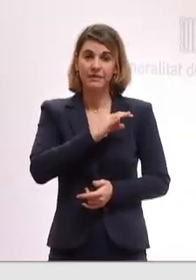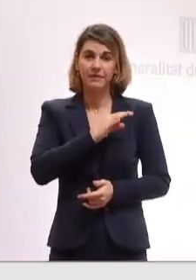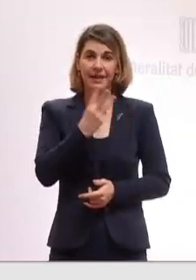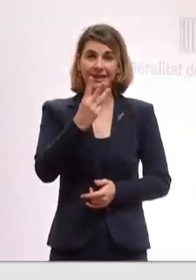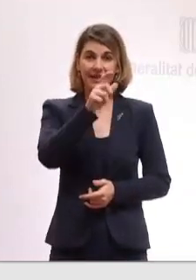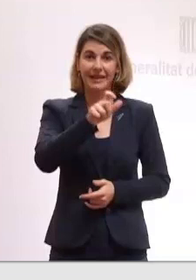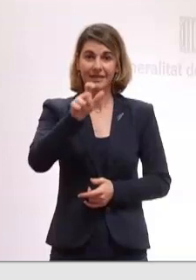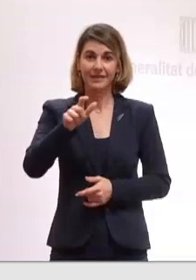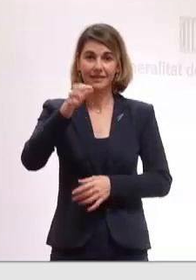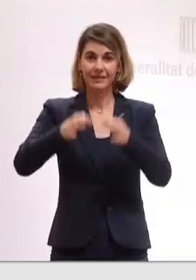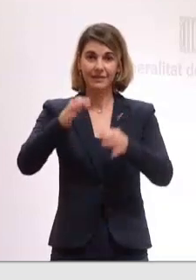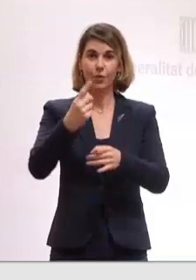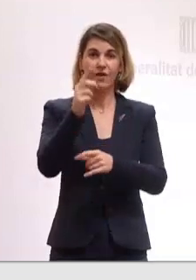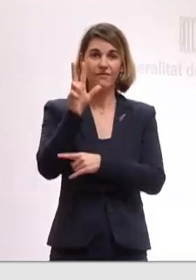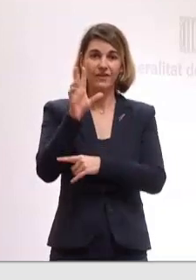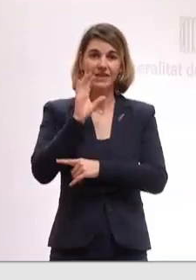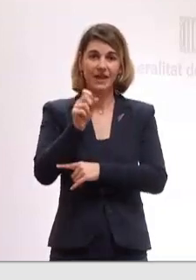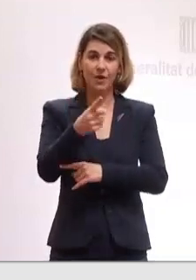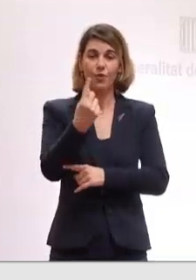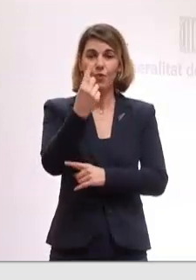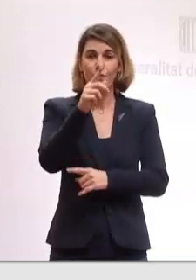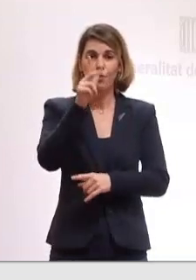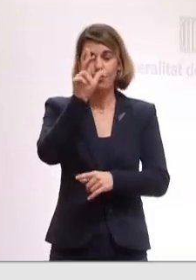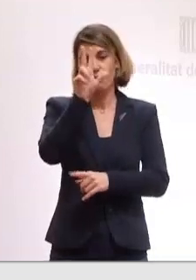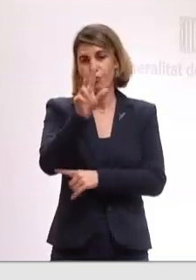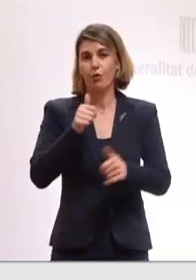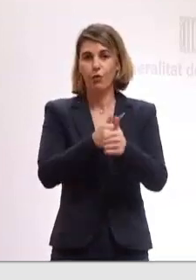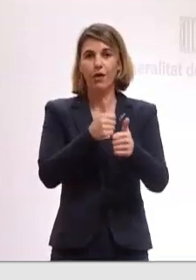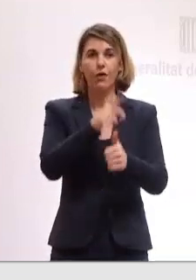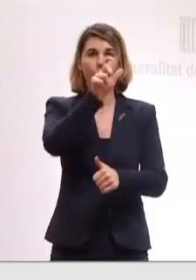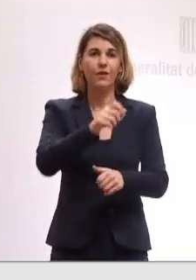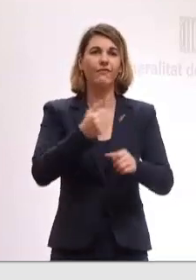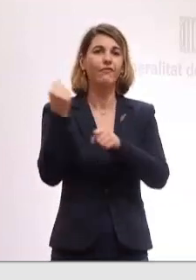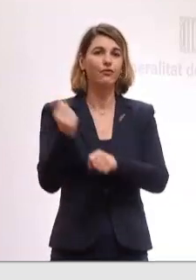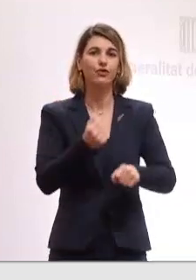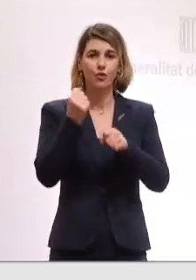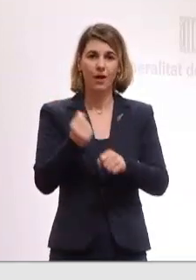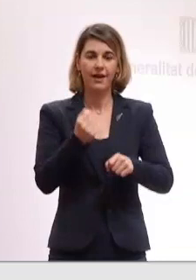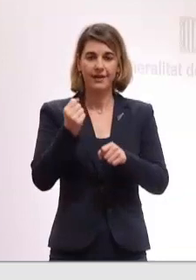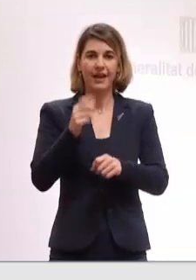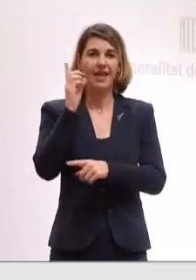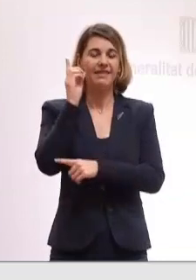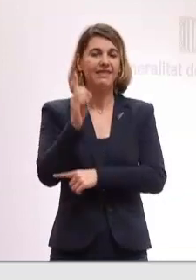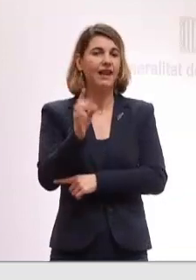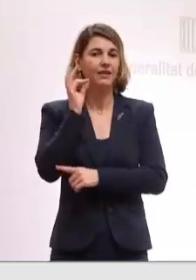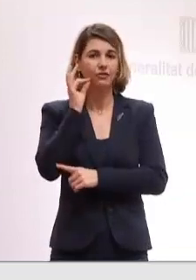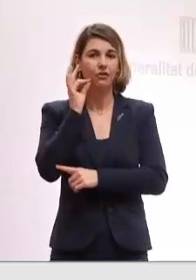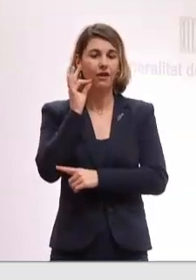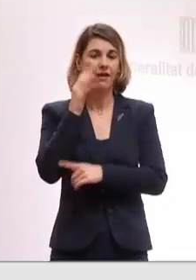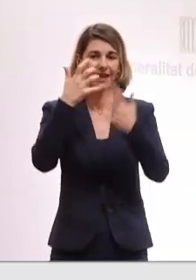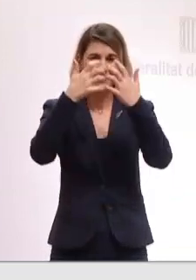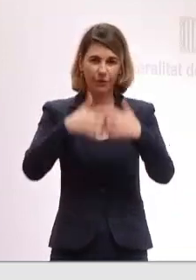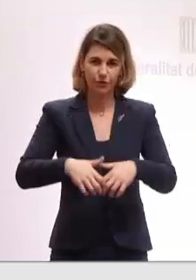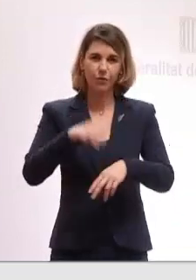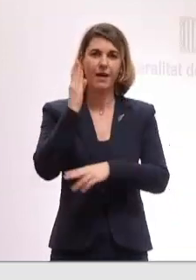Heu premiat tres magistrats, una fiscal, un procurador, una funcionària de la Generalitat, directora